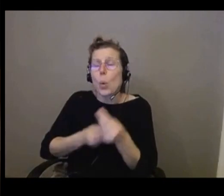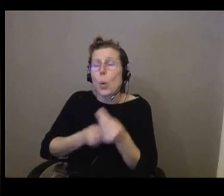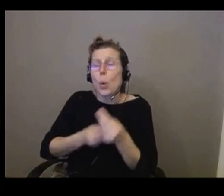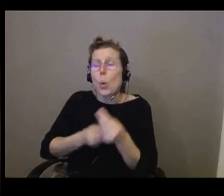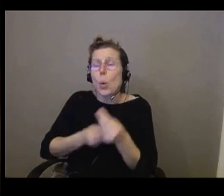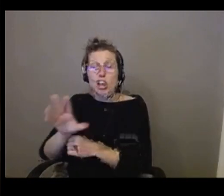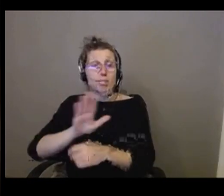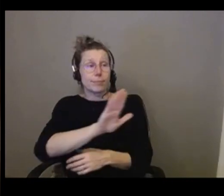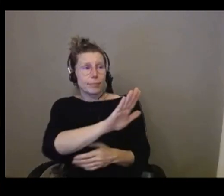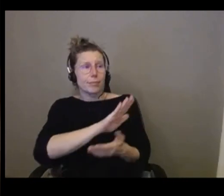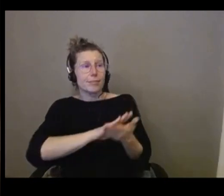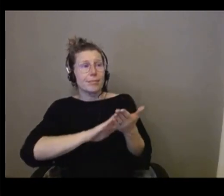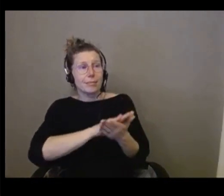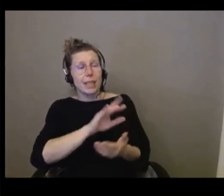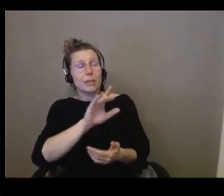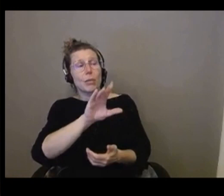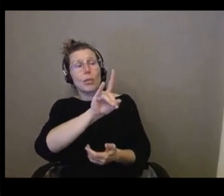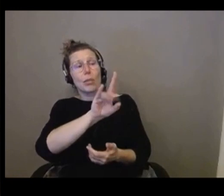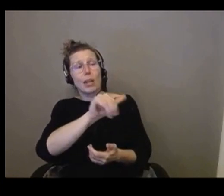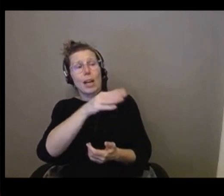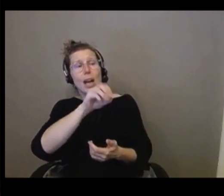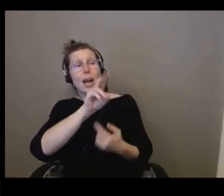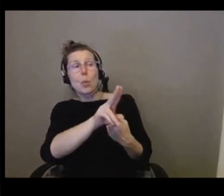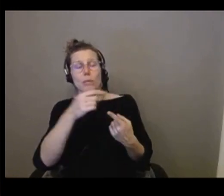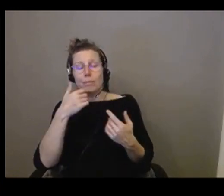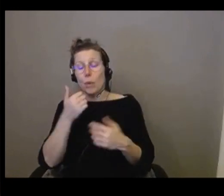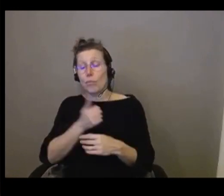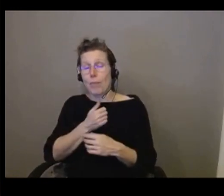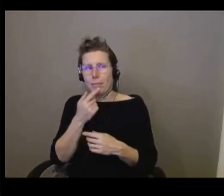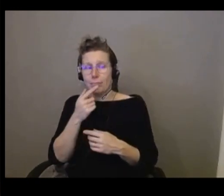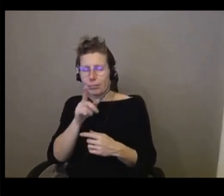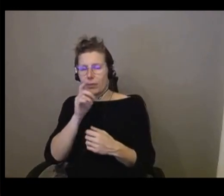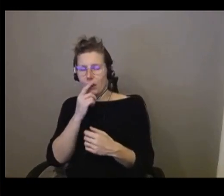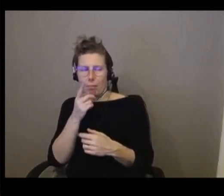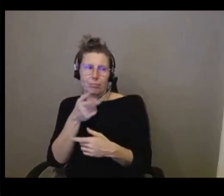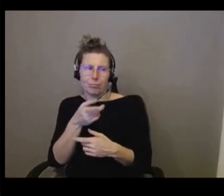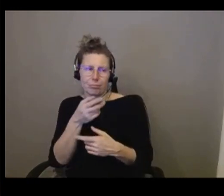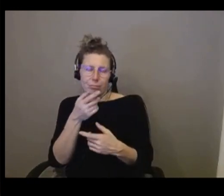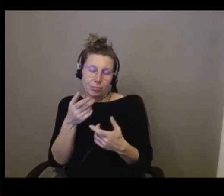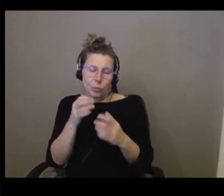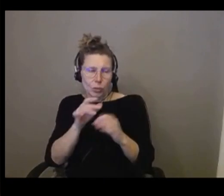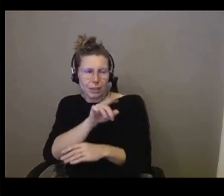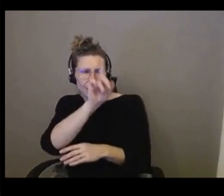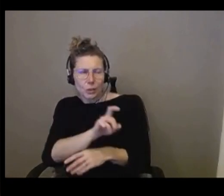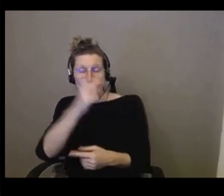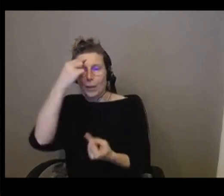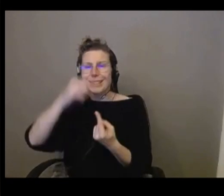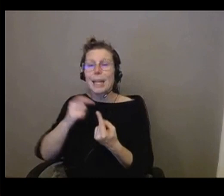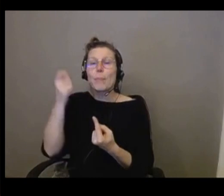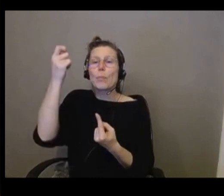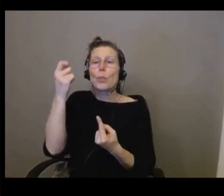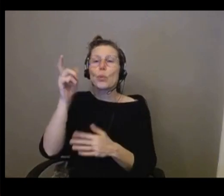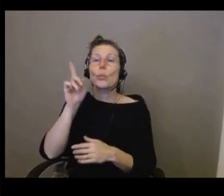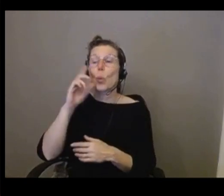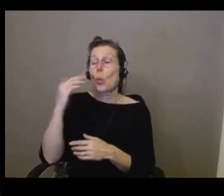parce qu'on essaye d'être assez flexible justement sur le côté bus, parce qu'on avait tout à l'heure Philippe Croison qui se posait la question